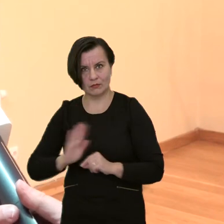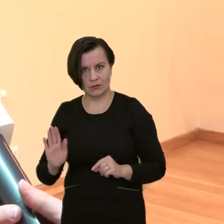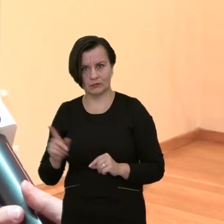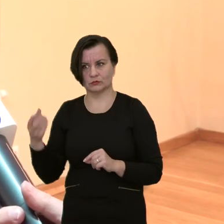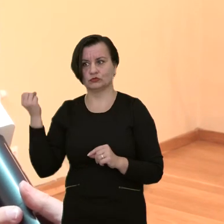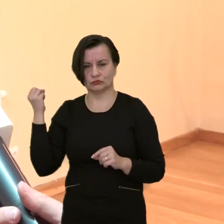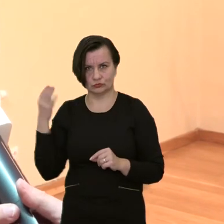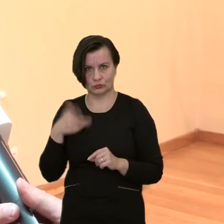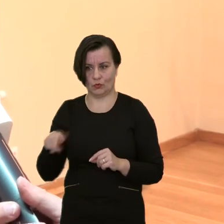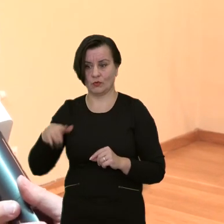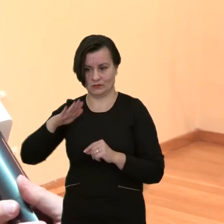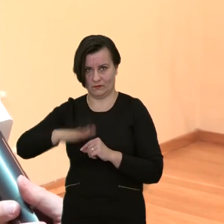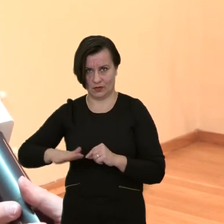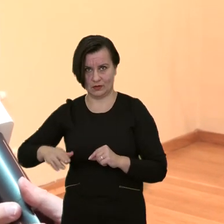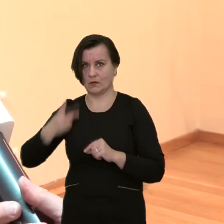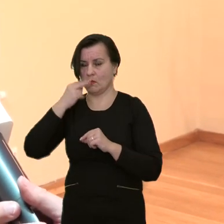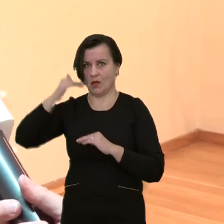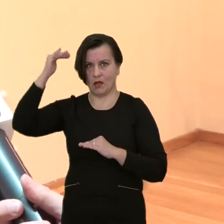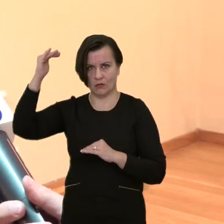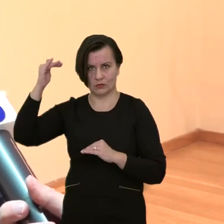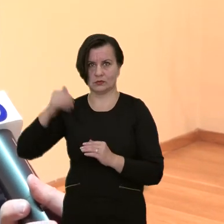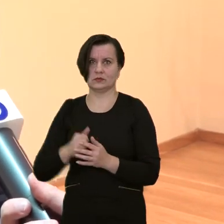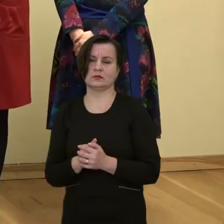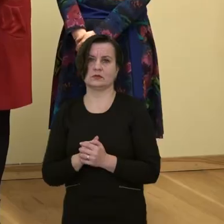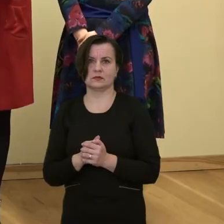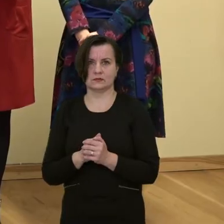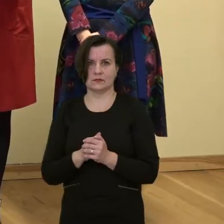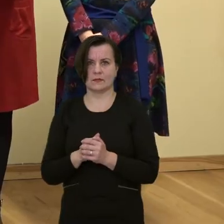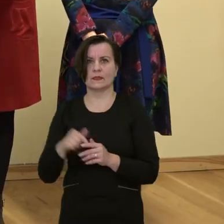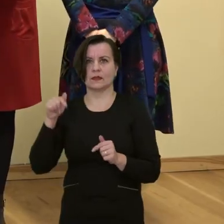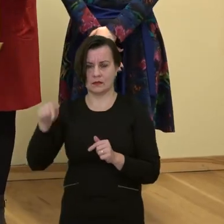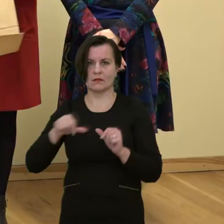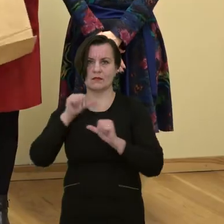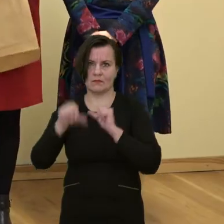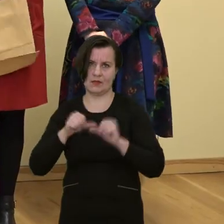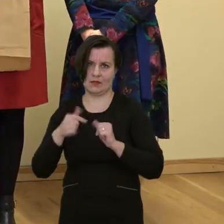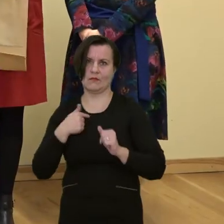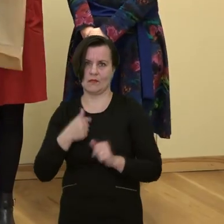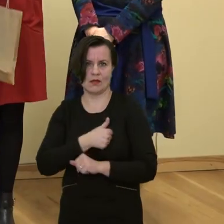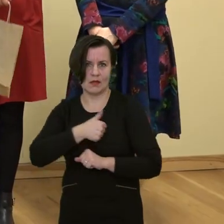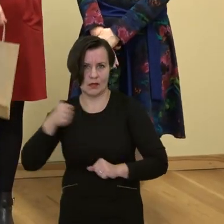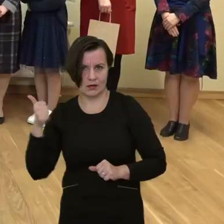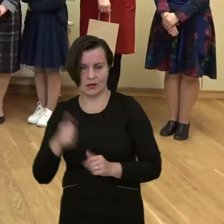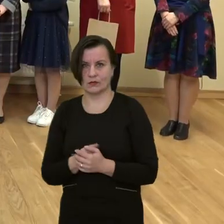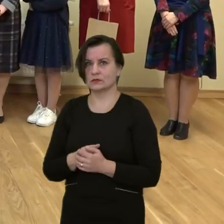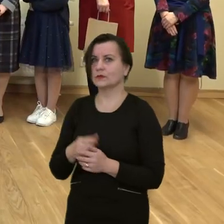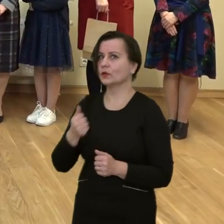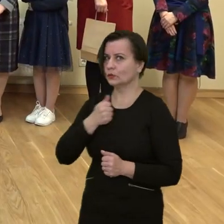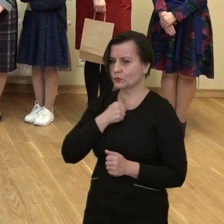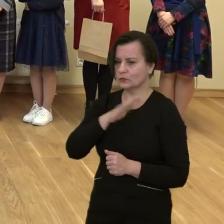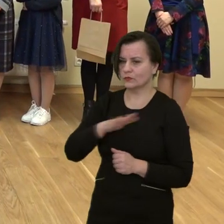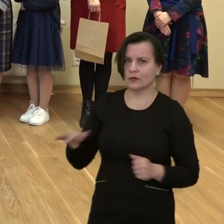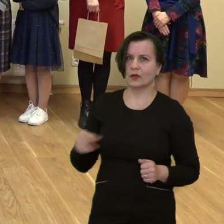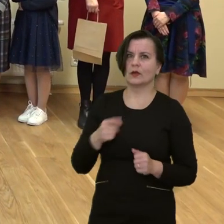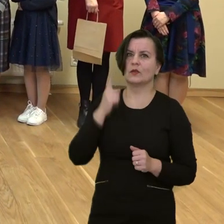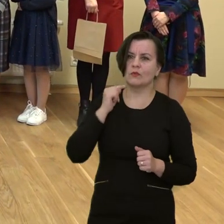neužmirš išmokus vaikystėje, paauglystėje. Tai va tie va metai man patys nuostabiausi. O šiaip